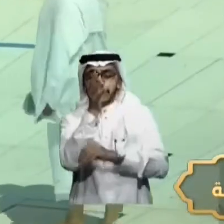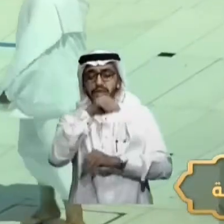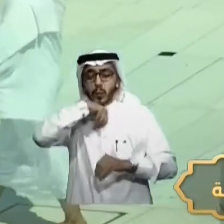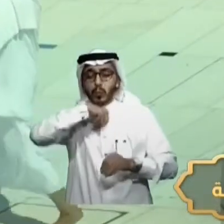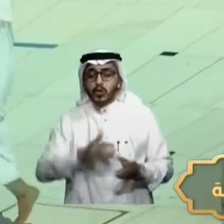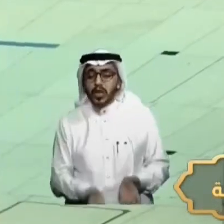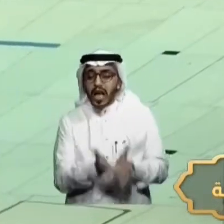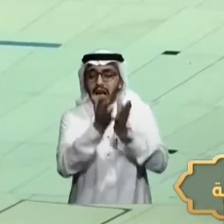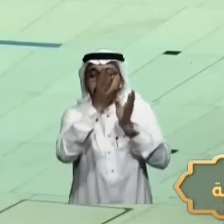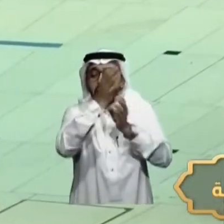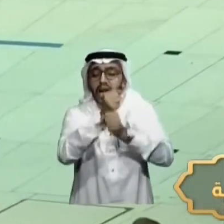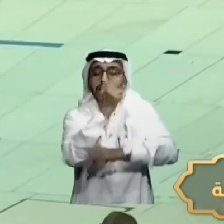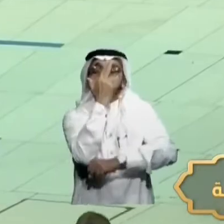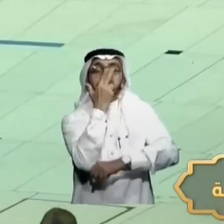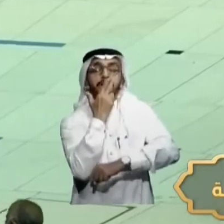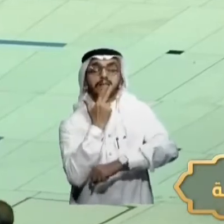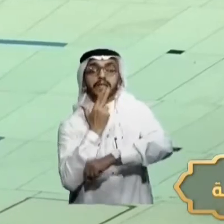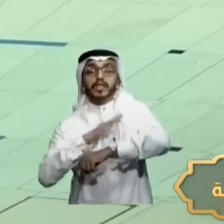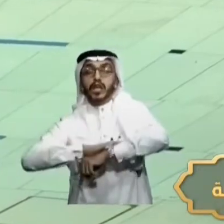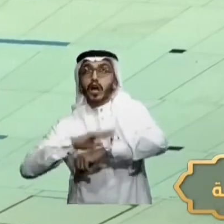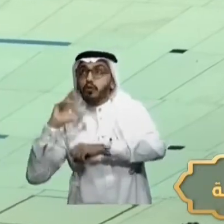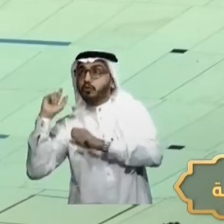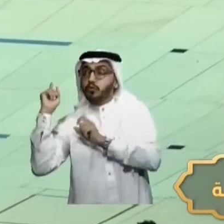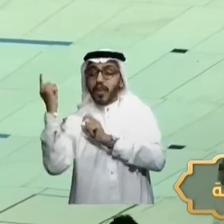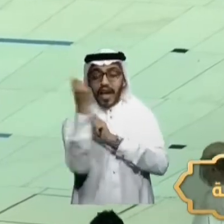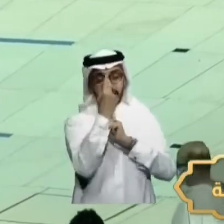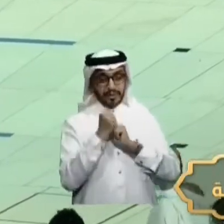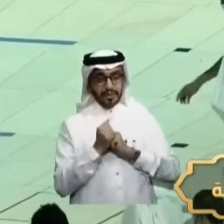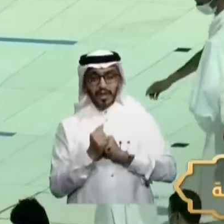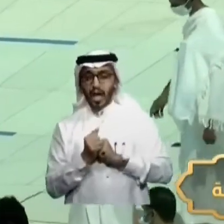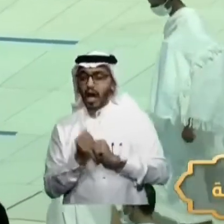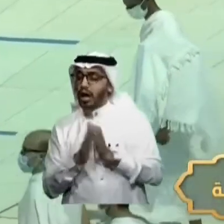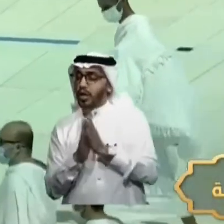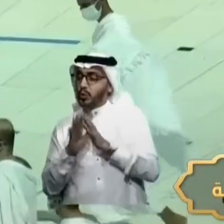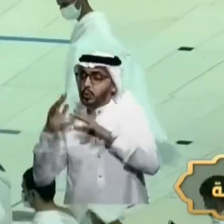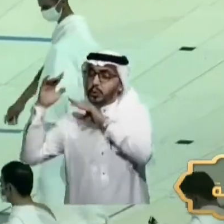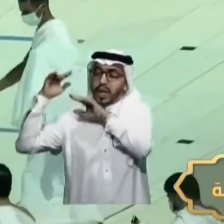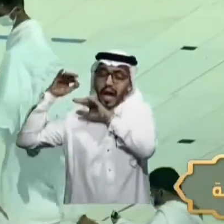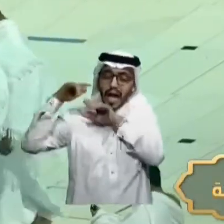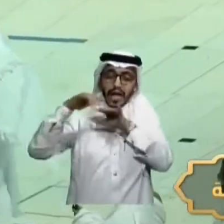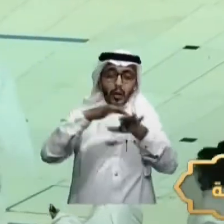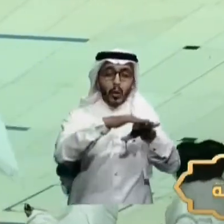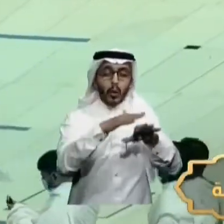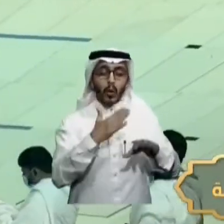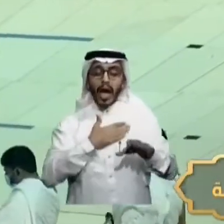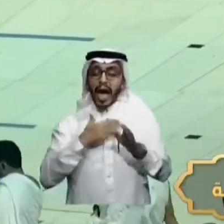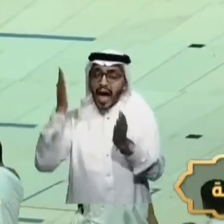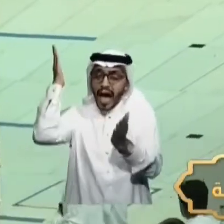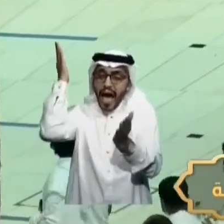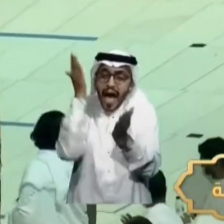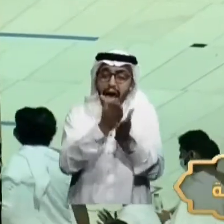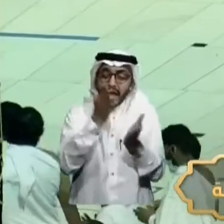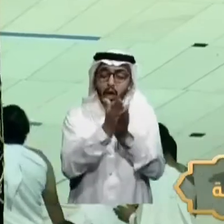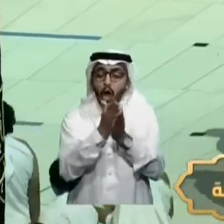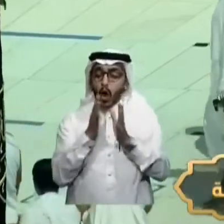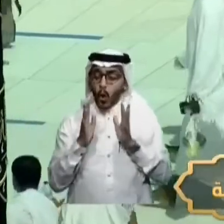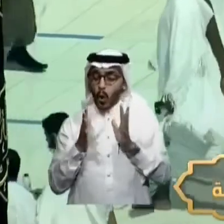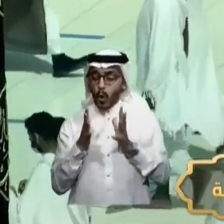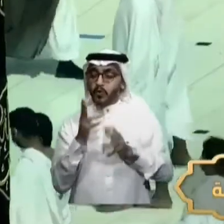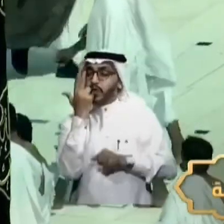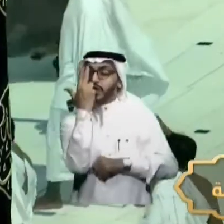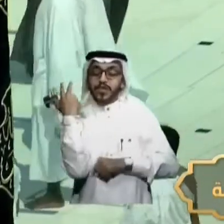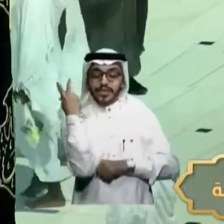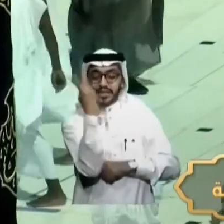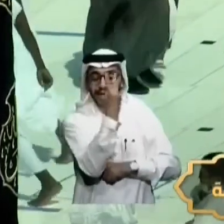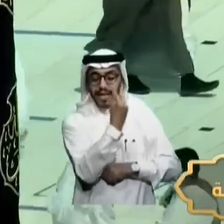البلجاء تعطر الأقطار والأرجاء بمن همرت به من حقائق المهابة